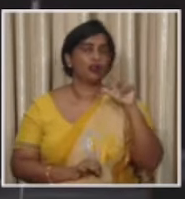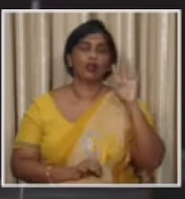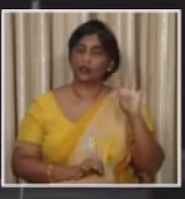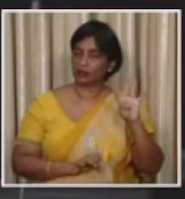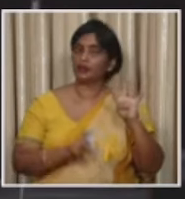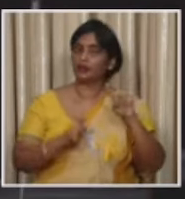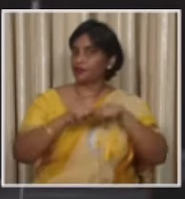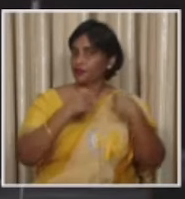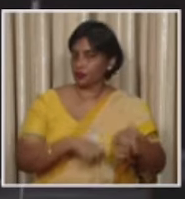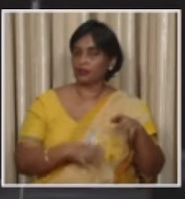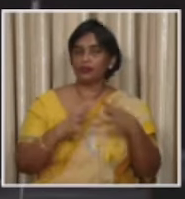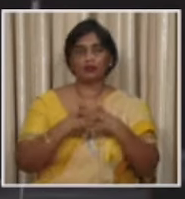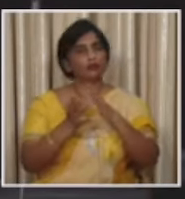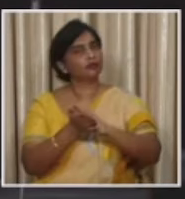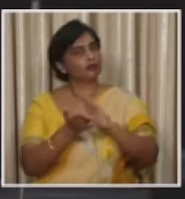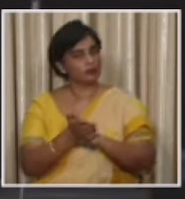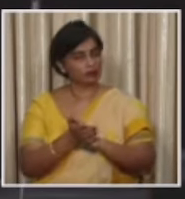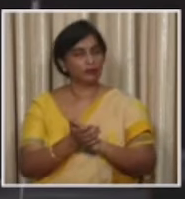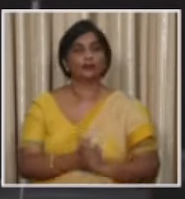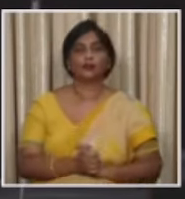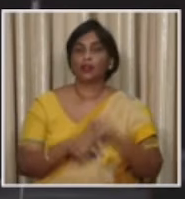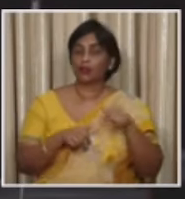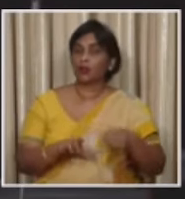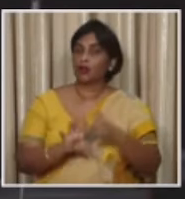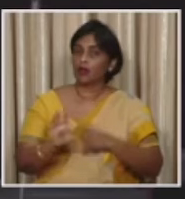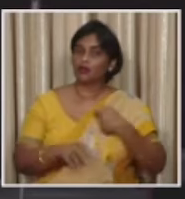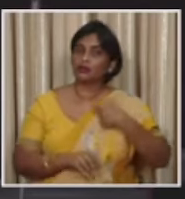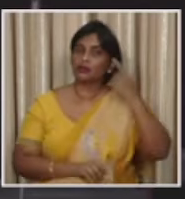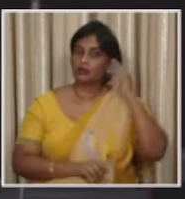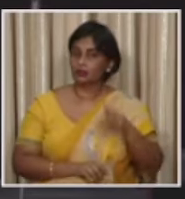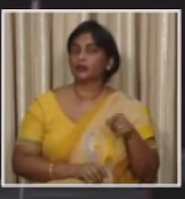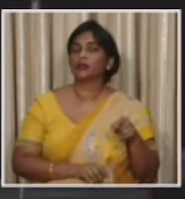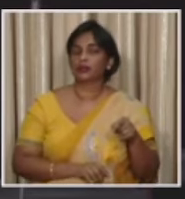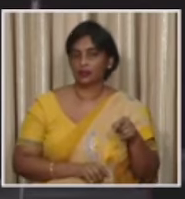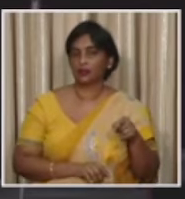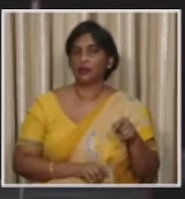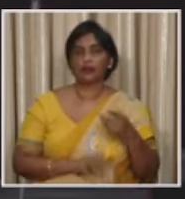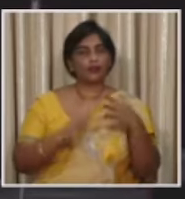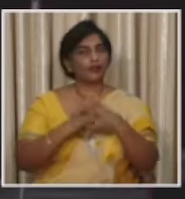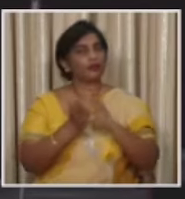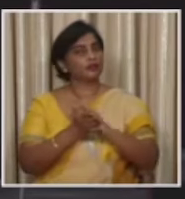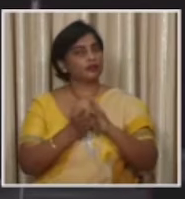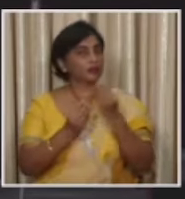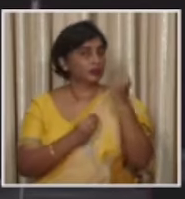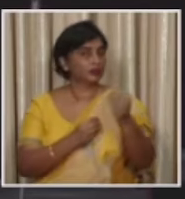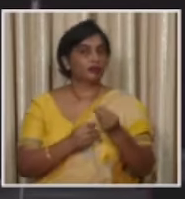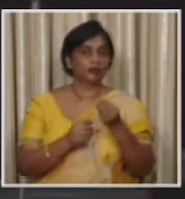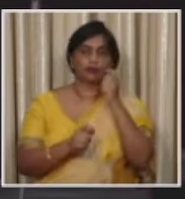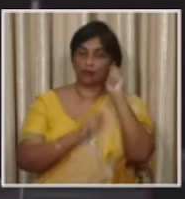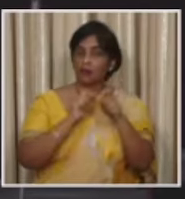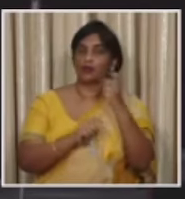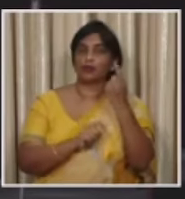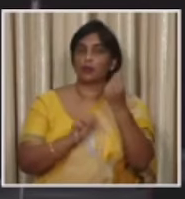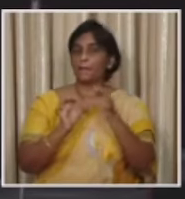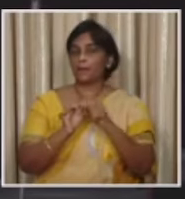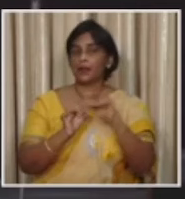184ක් ඒ සඳහා වියදම් කරා සුභසාධක දීමනා ලබා දෙන්න. මේ අවුරුද්දේ අපි බලාපොරොත්තු වෙනවා සුභසාධක දීමනා වෙනුවෙන් අස්වසුම වෙනුවෙන් රුපියල්